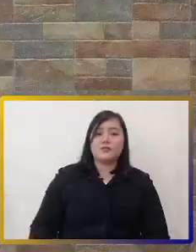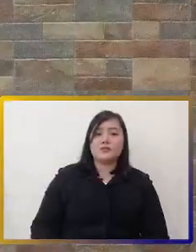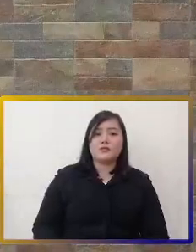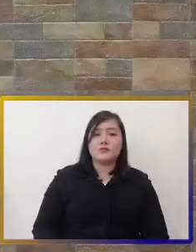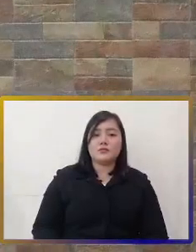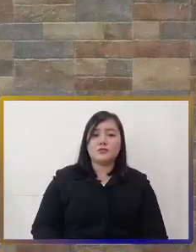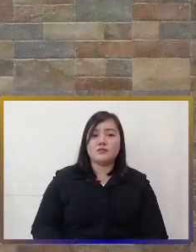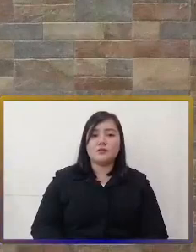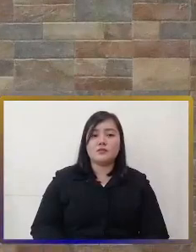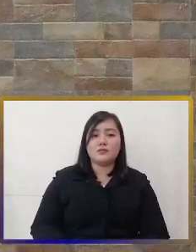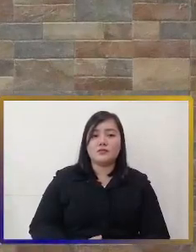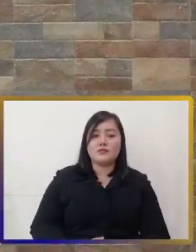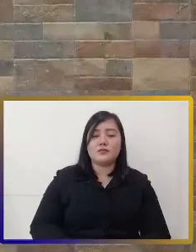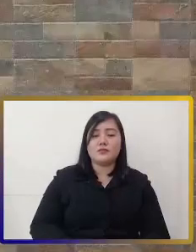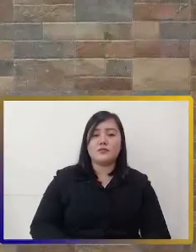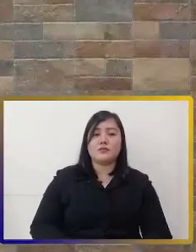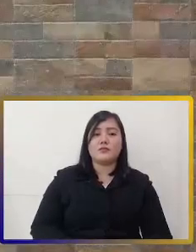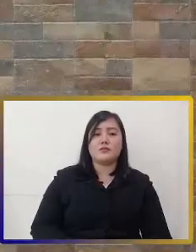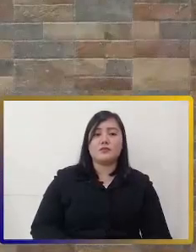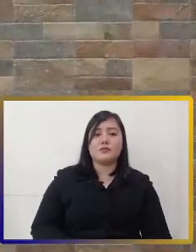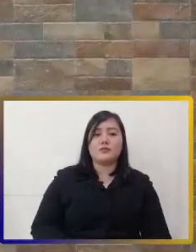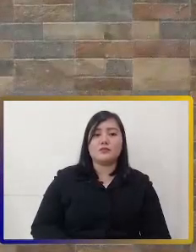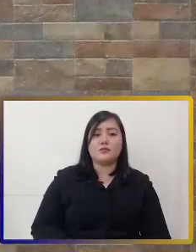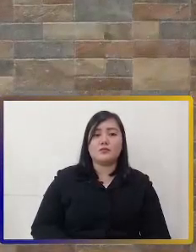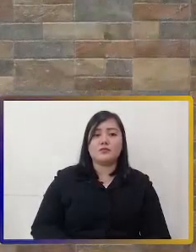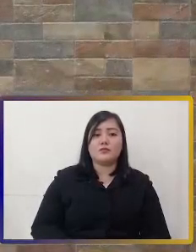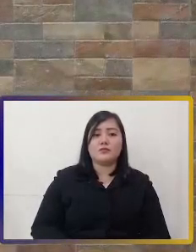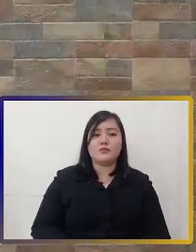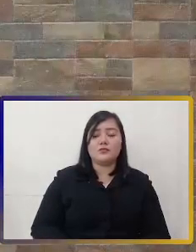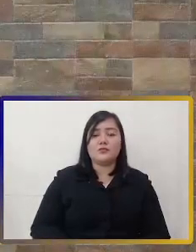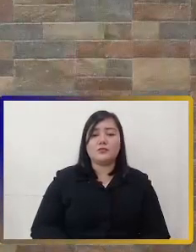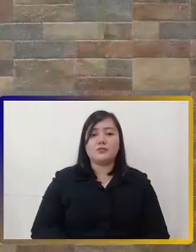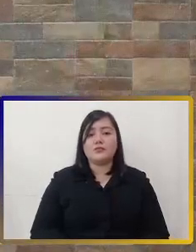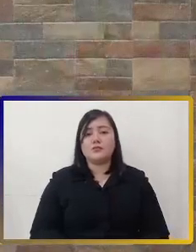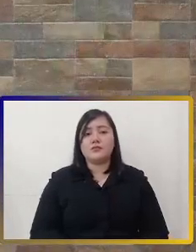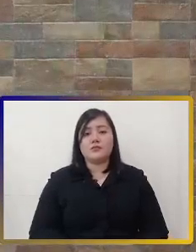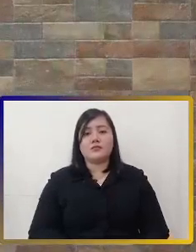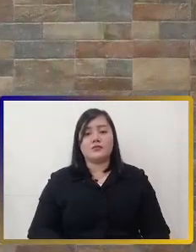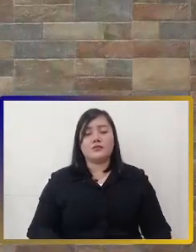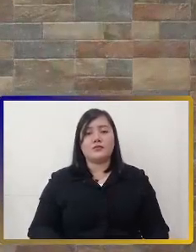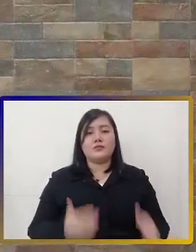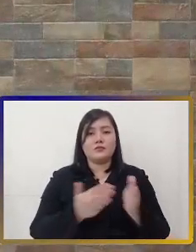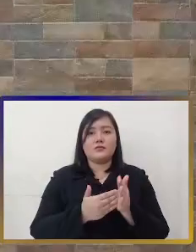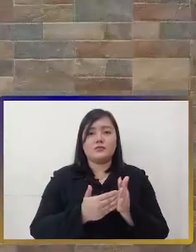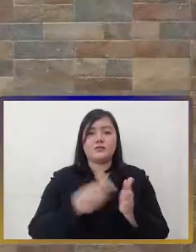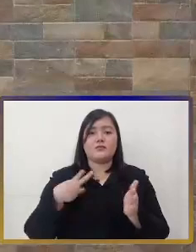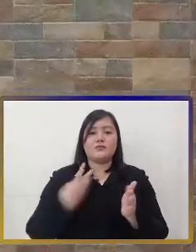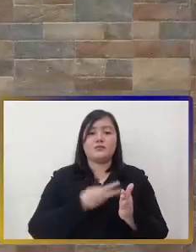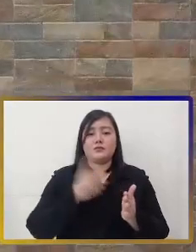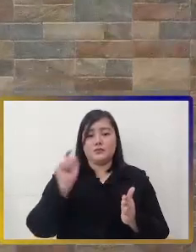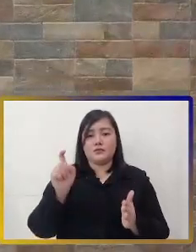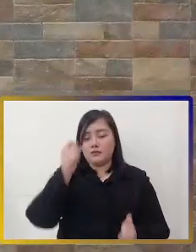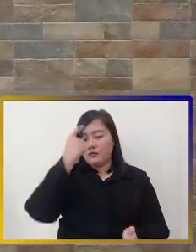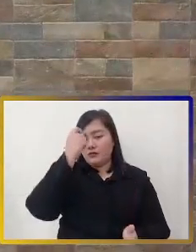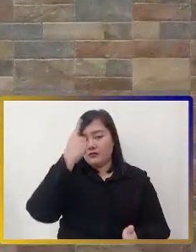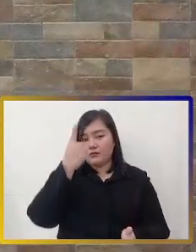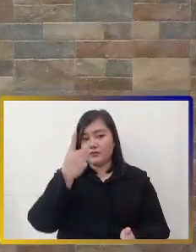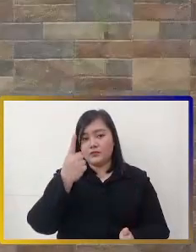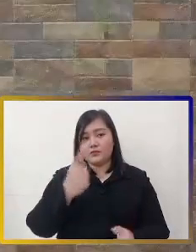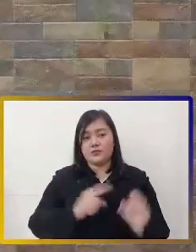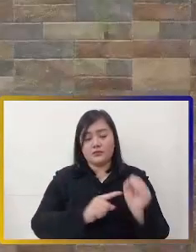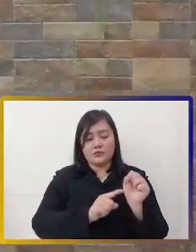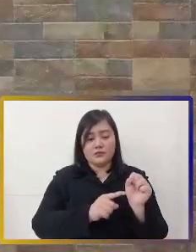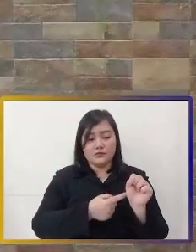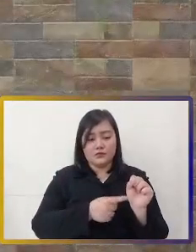ngayon, bawian natin. You see? Pero hindi na po. Ang kailangan na makita natin dito, yung mga pinagsimulan. Historically